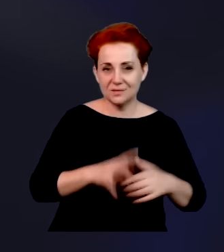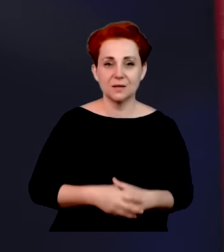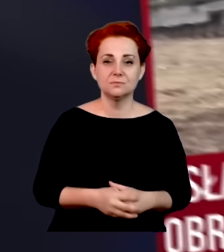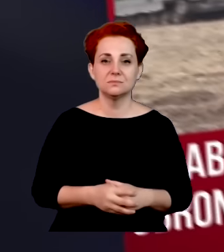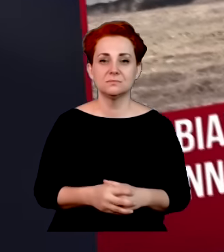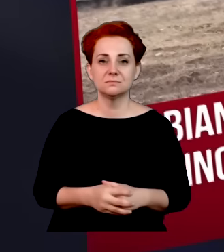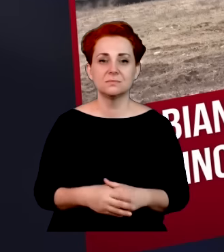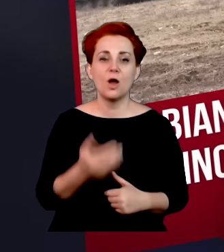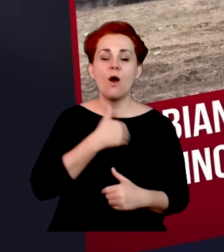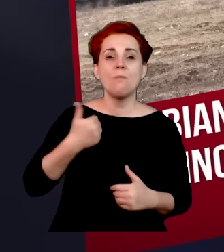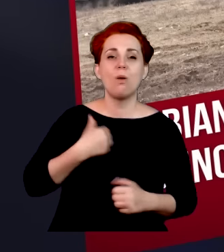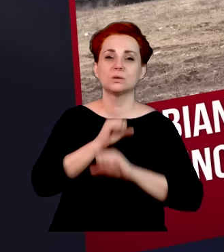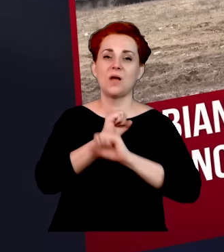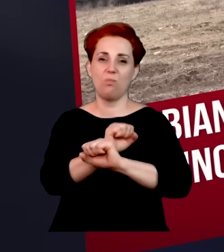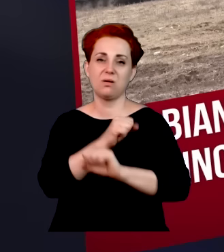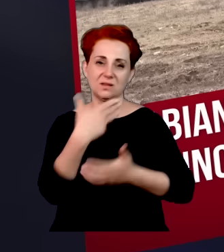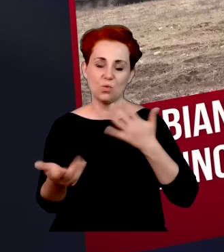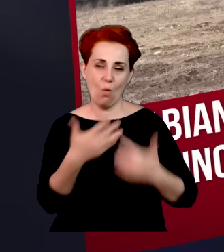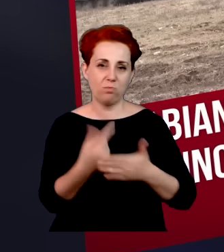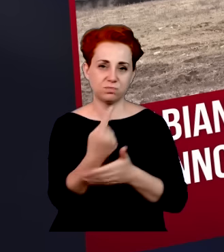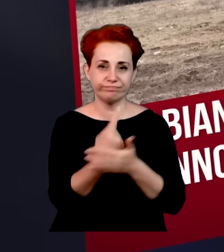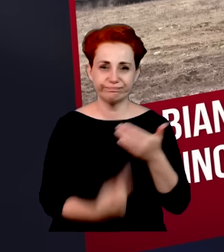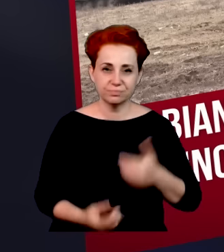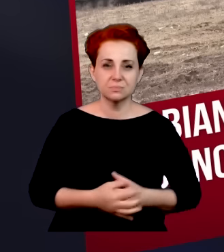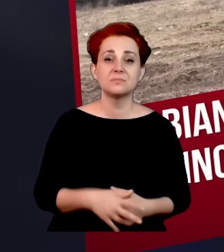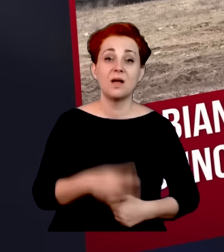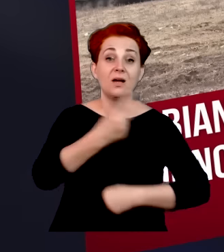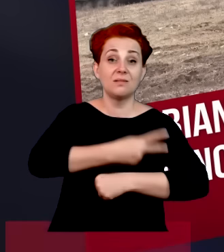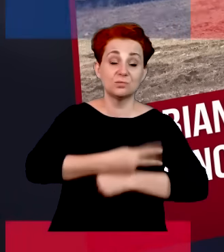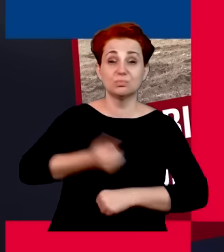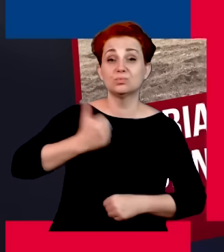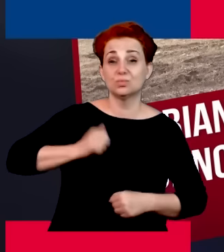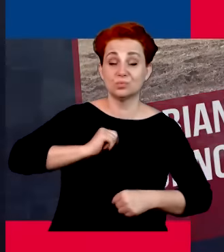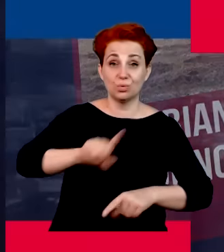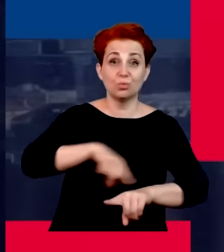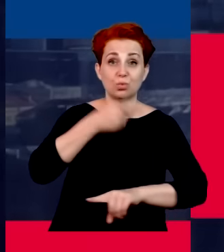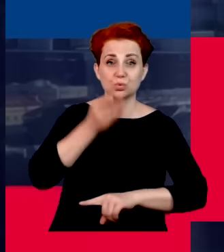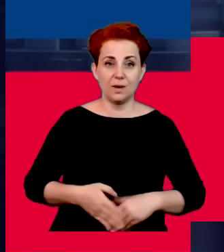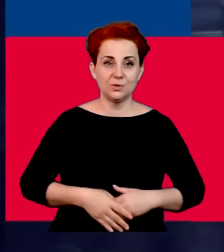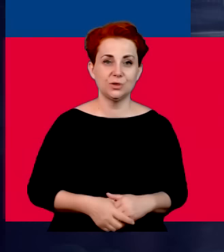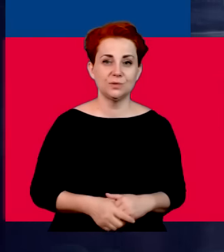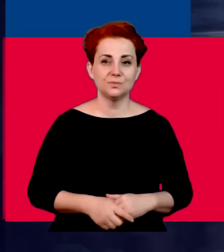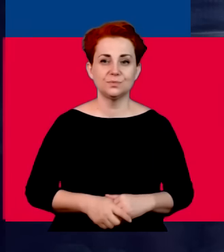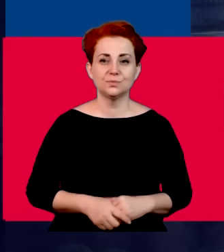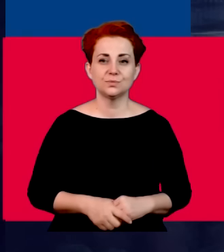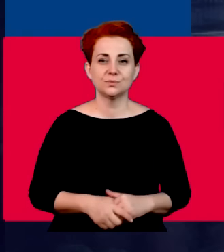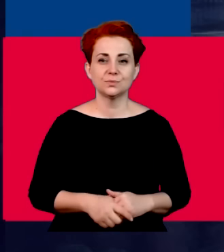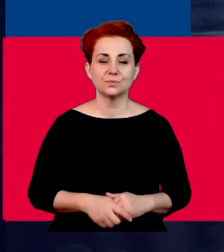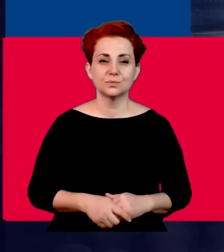Osłabianie polskiej obronności. Na taksówkę poczekamy dłużej.